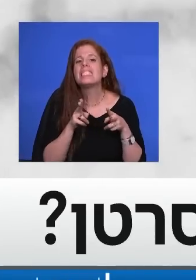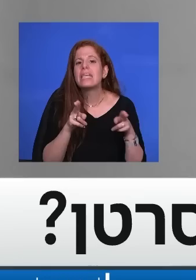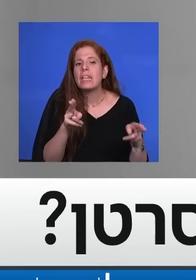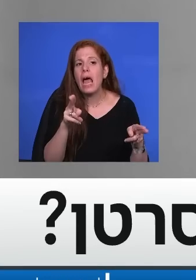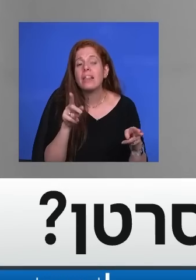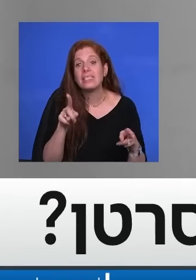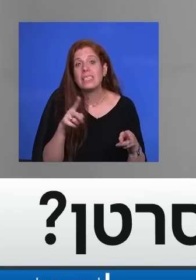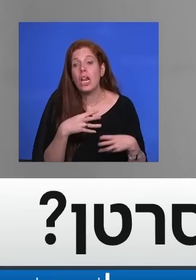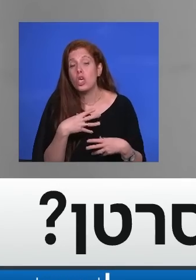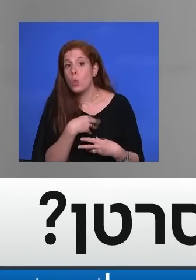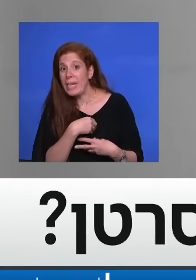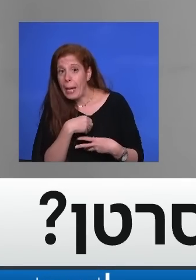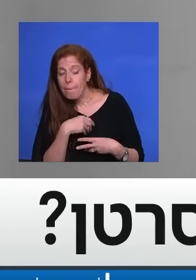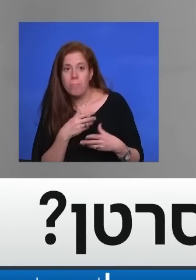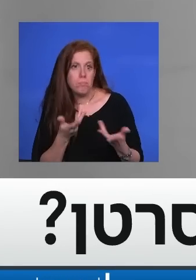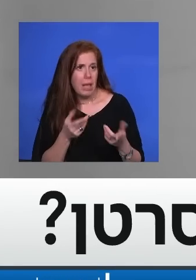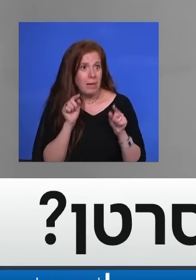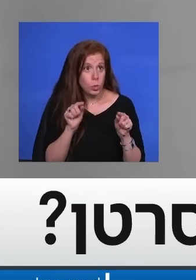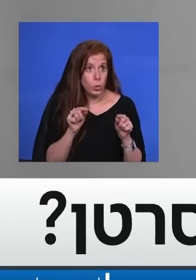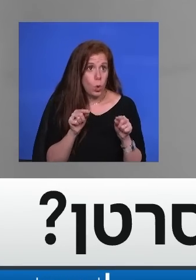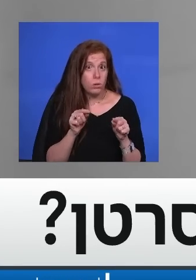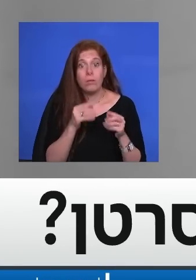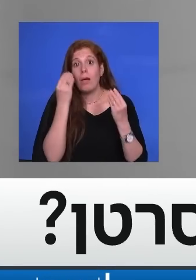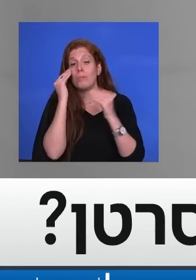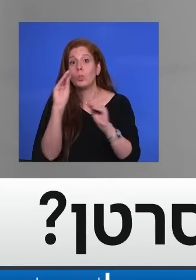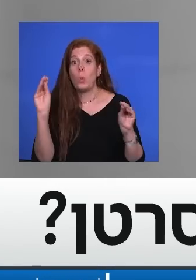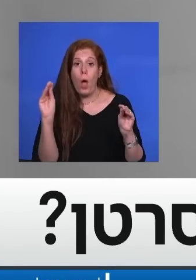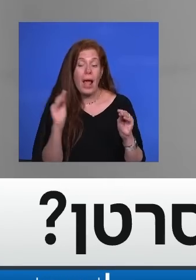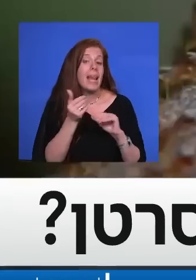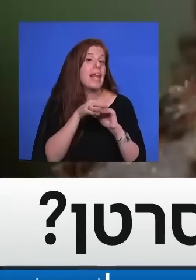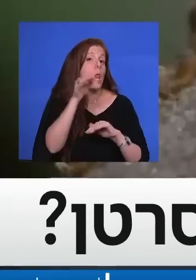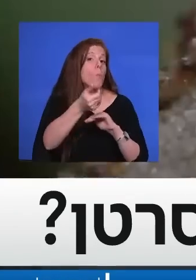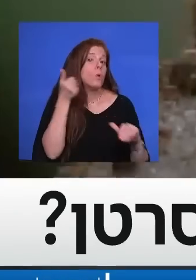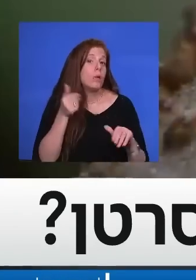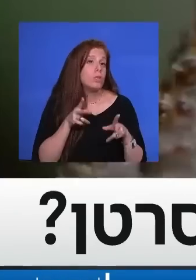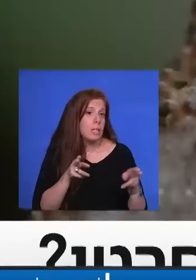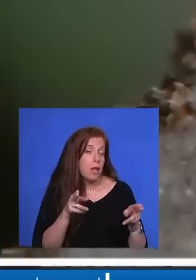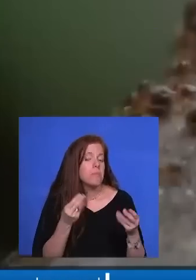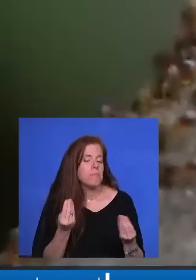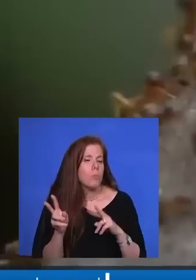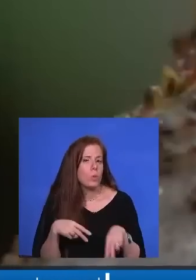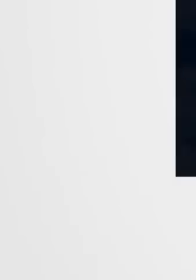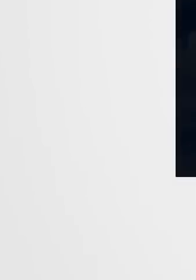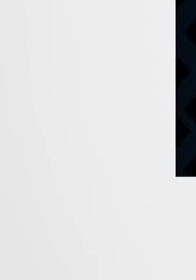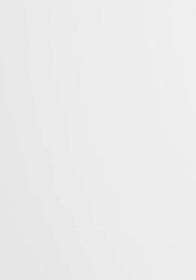יונקים. האם זאת הבשורה האופטימית לגילוי מוקדם של סרטן? כבר חוזרים.